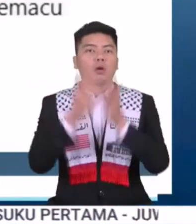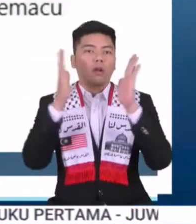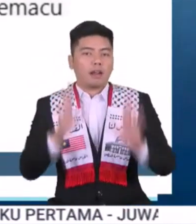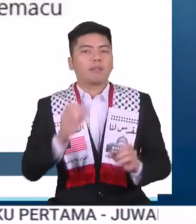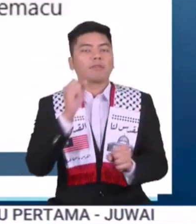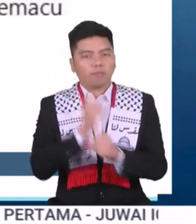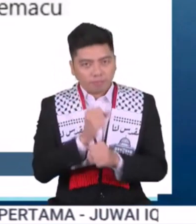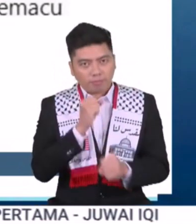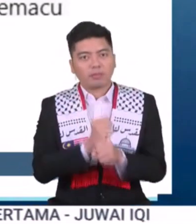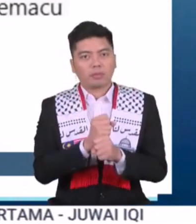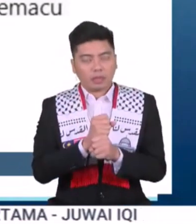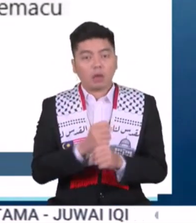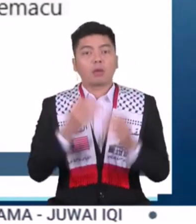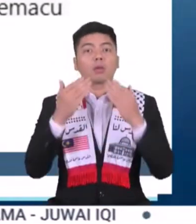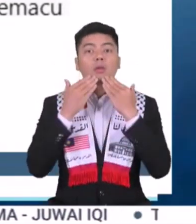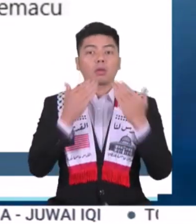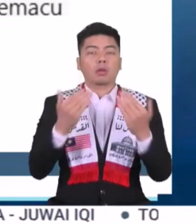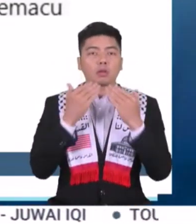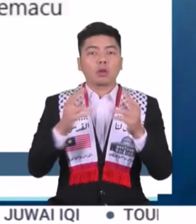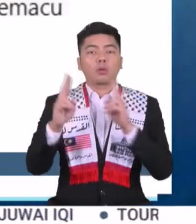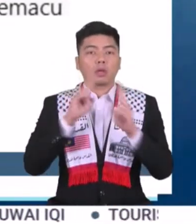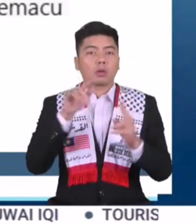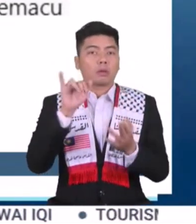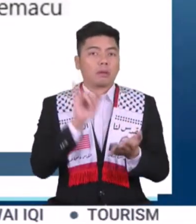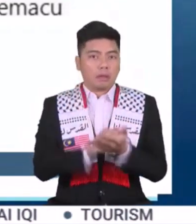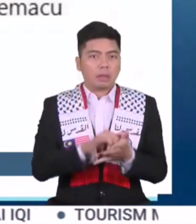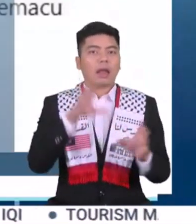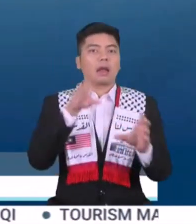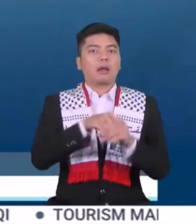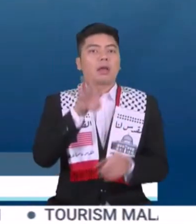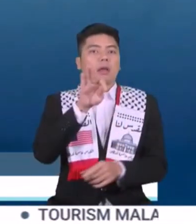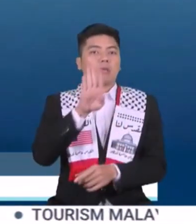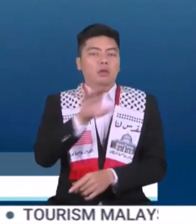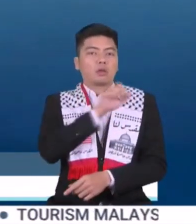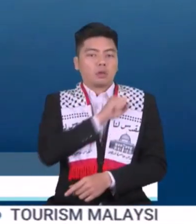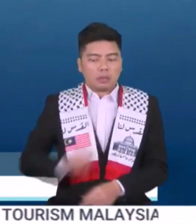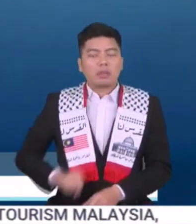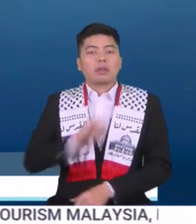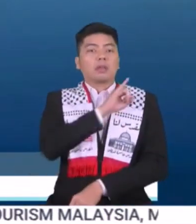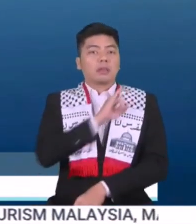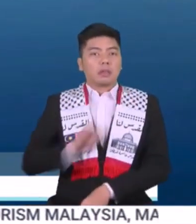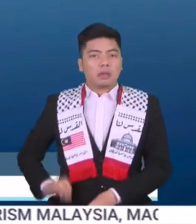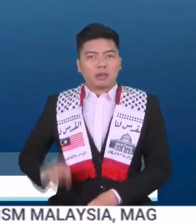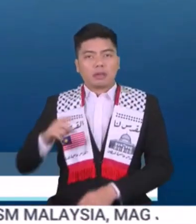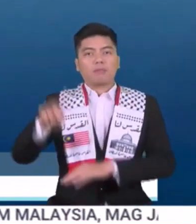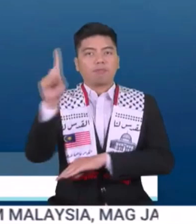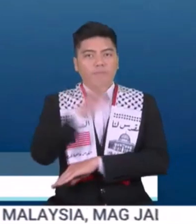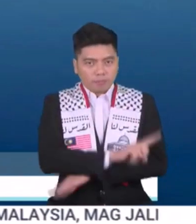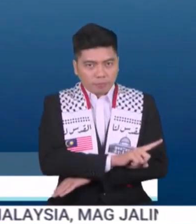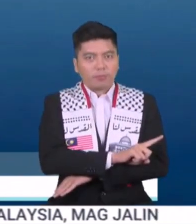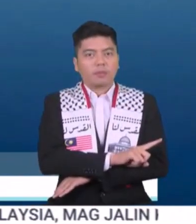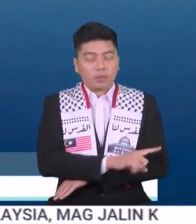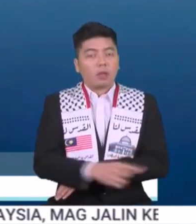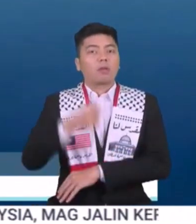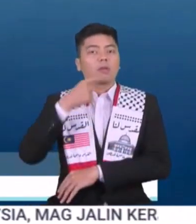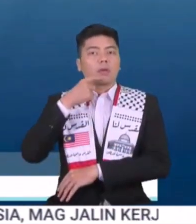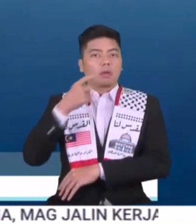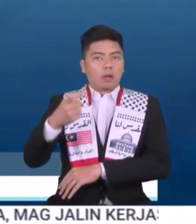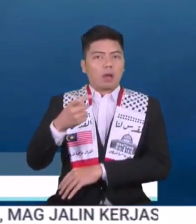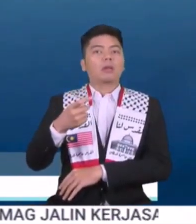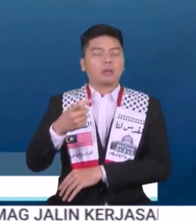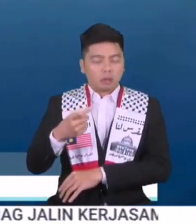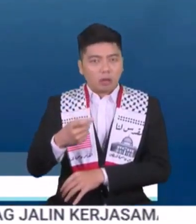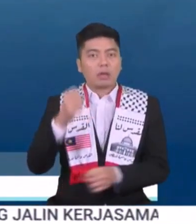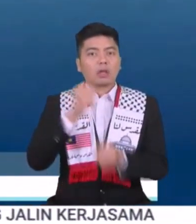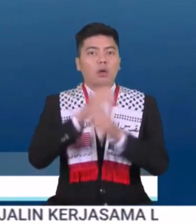semua warga pekerja. Ucapan berkenaan dizahirkan menerusi Facebook Sultan Ibrahim Sultan Iskandar hari ini. Titah baginda, pekerja